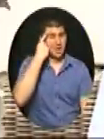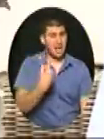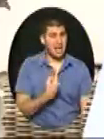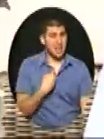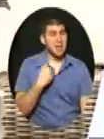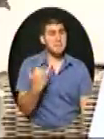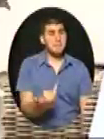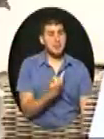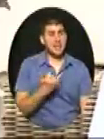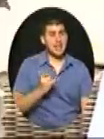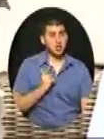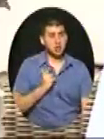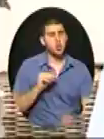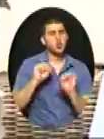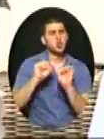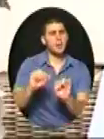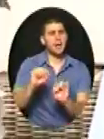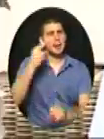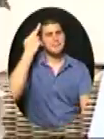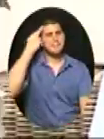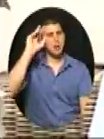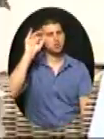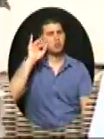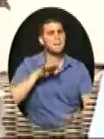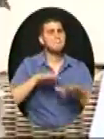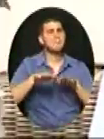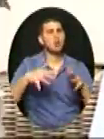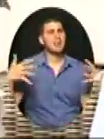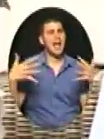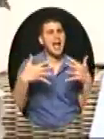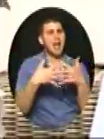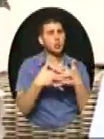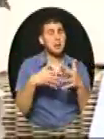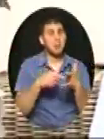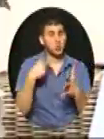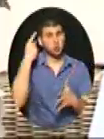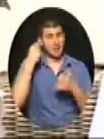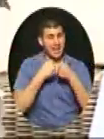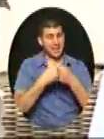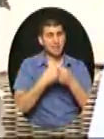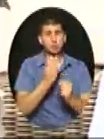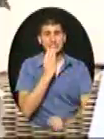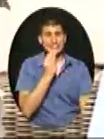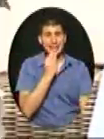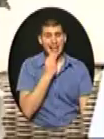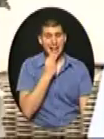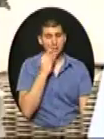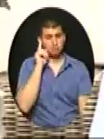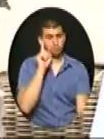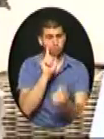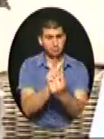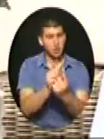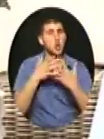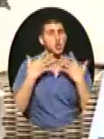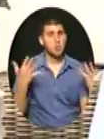בדרך כלל באופן אישי תומך ברעיון של ממשלות אחדות משום שאני חושב שהאתגרים שמדינת ישראל עומדת בפניהם הם